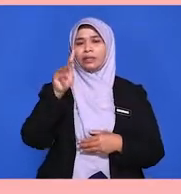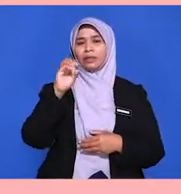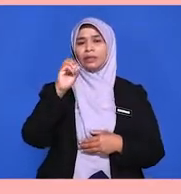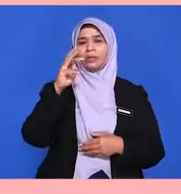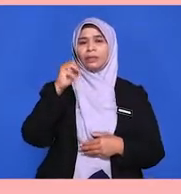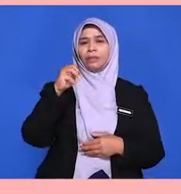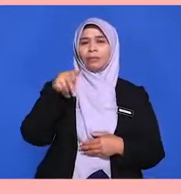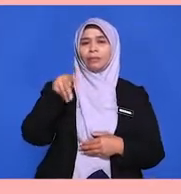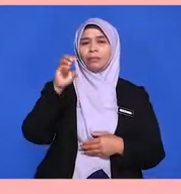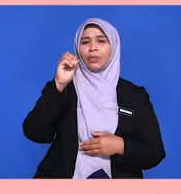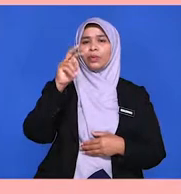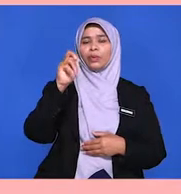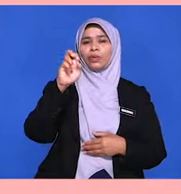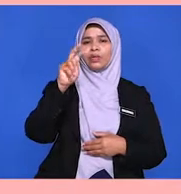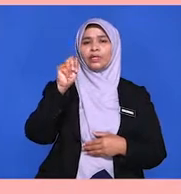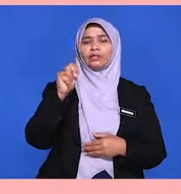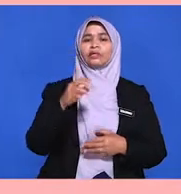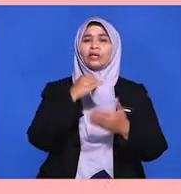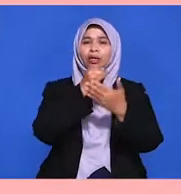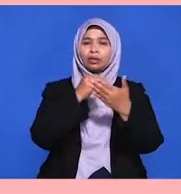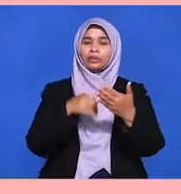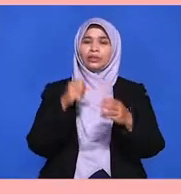digunakan, lukisan kerja,